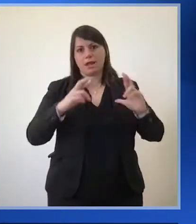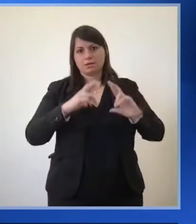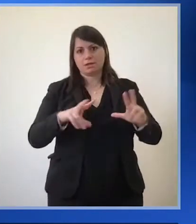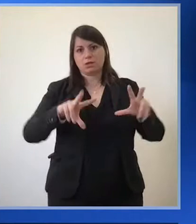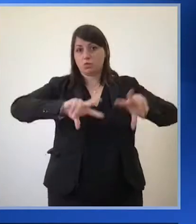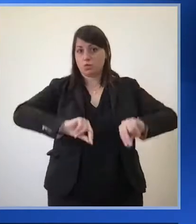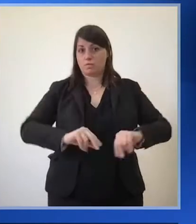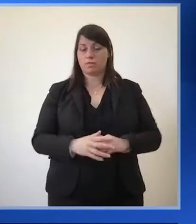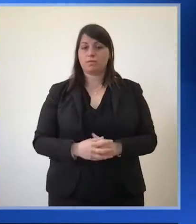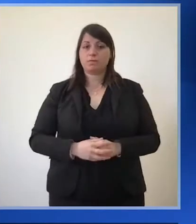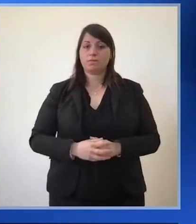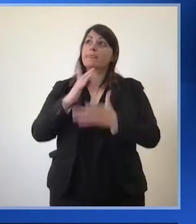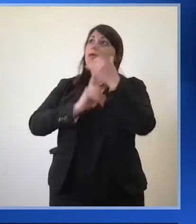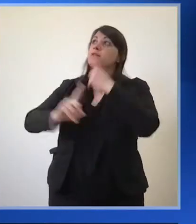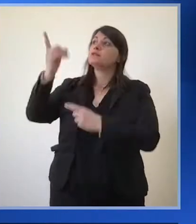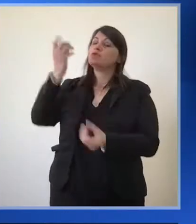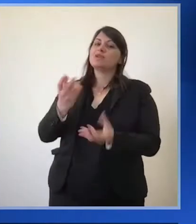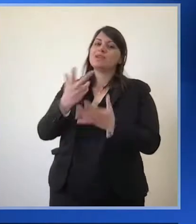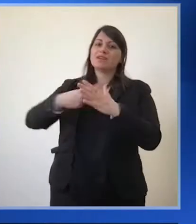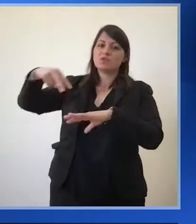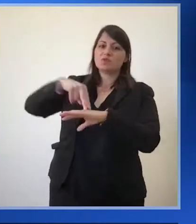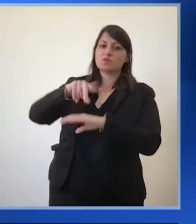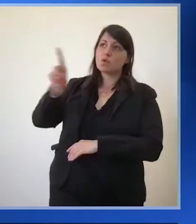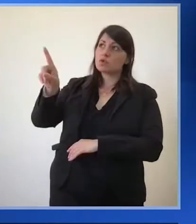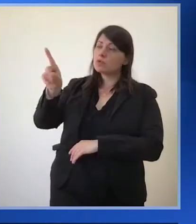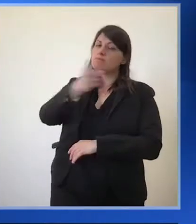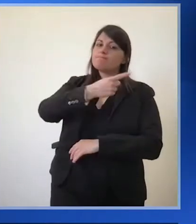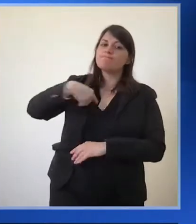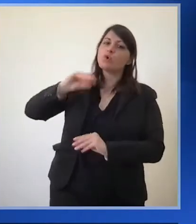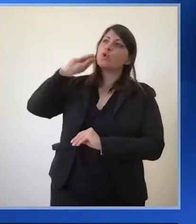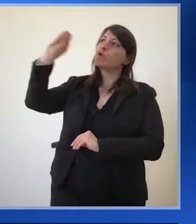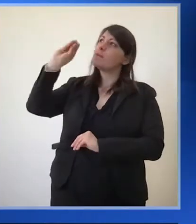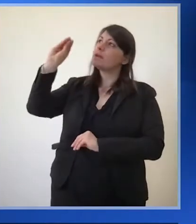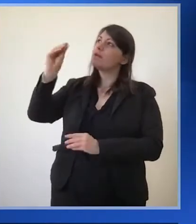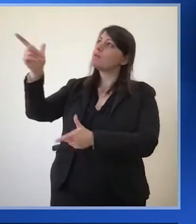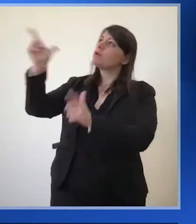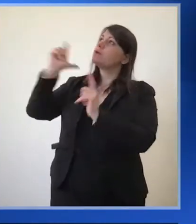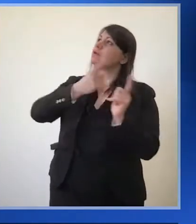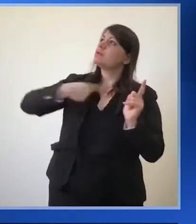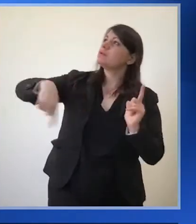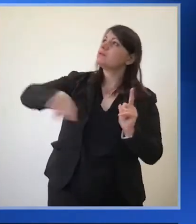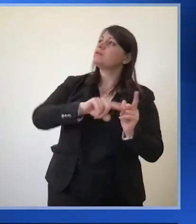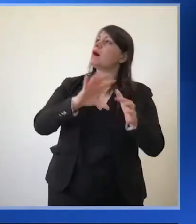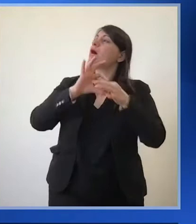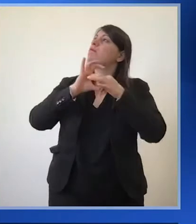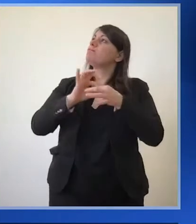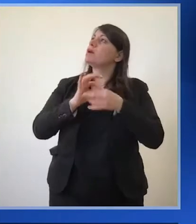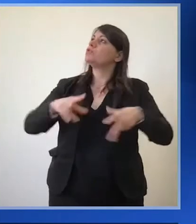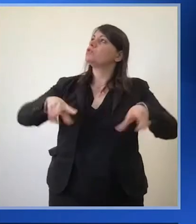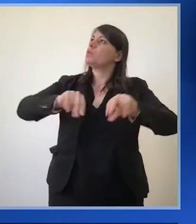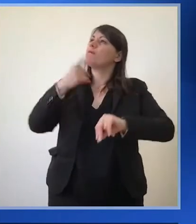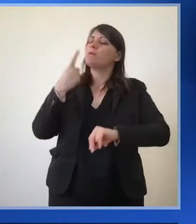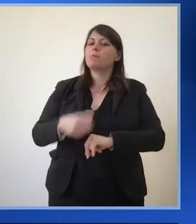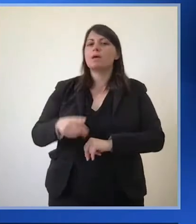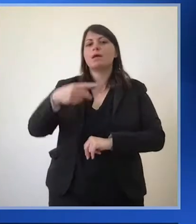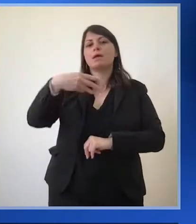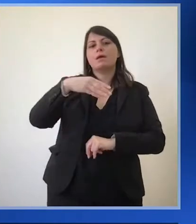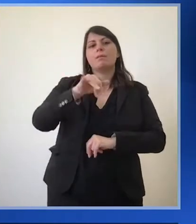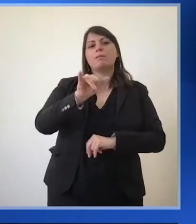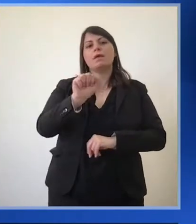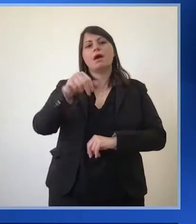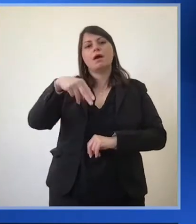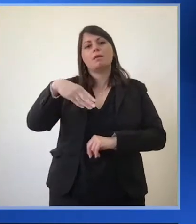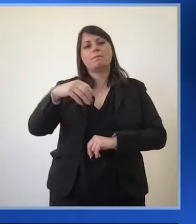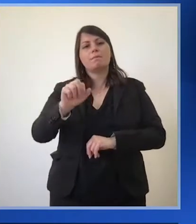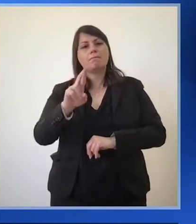Al Signore risorto chiediamo il dono della riconciliazione per il Myanmar, dove perdura un